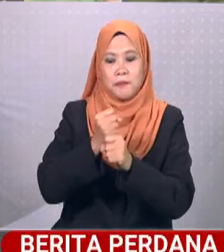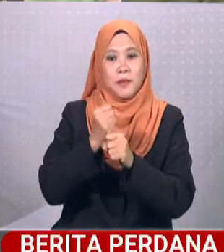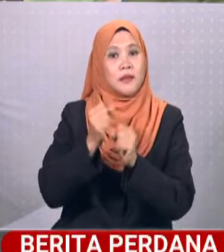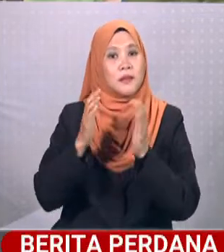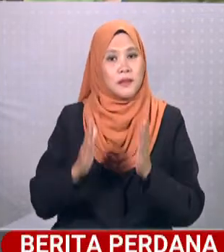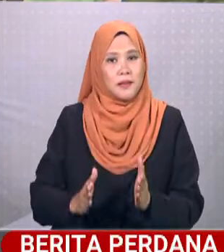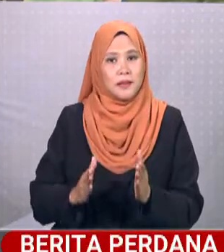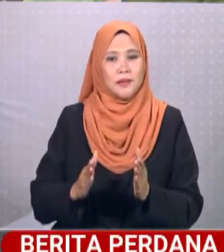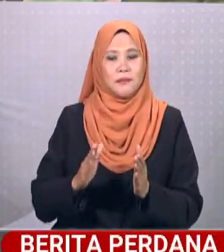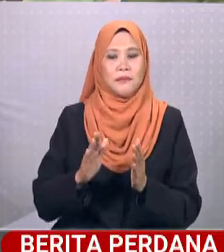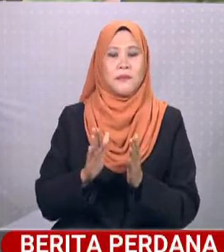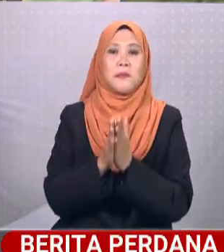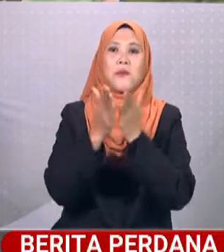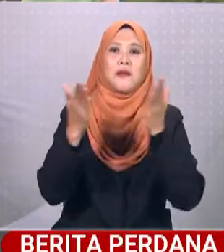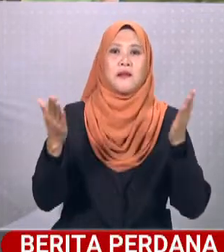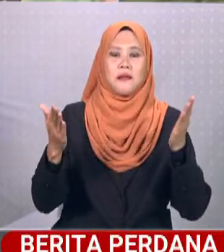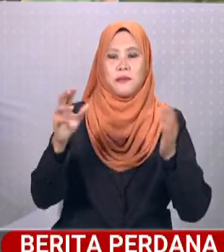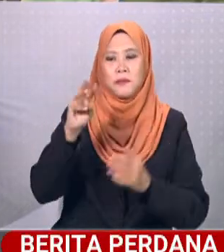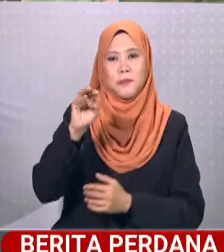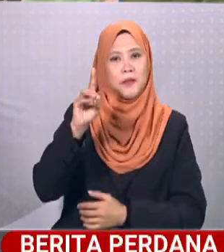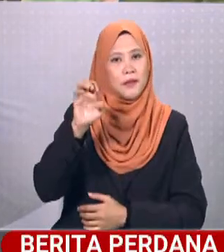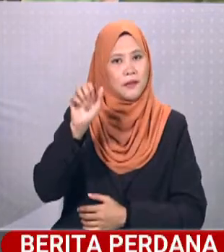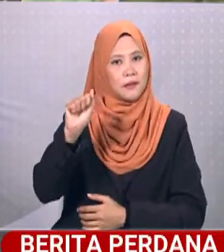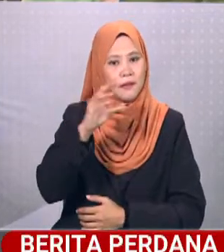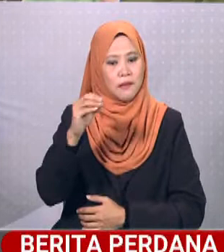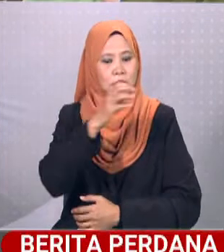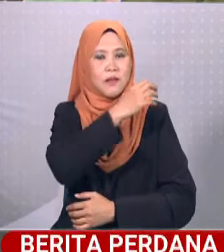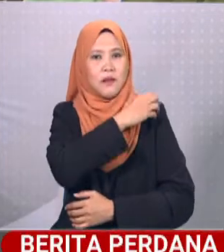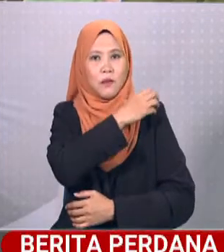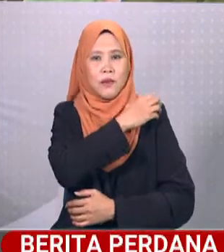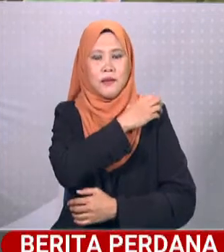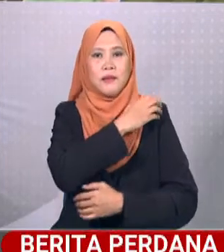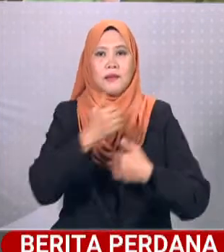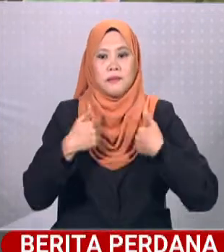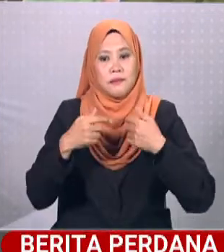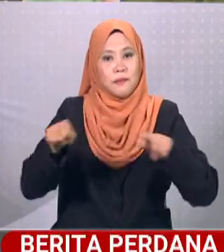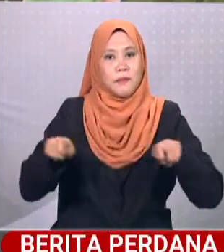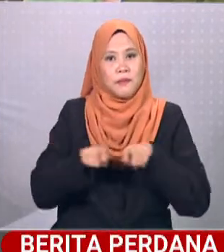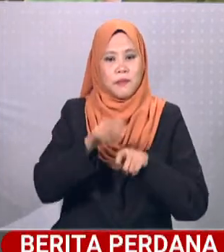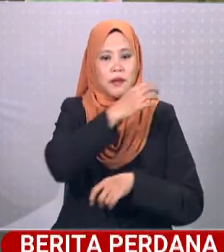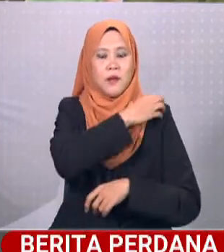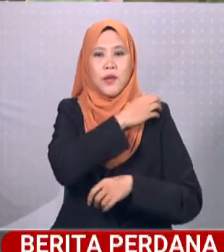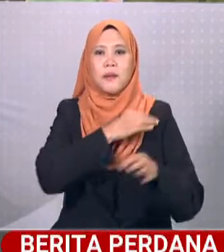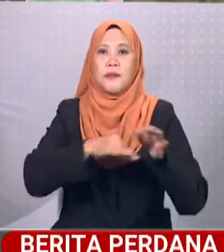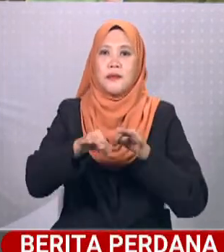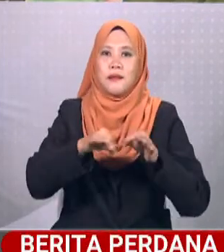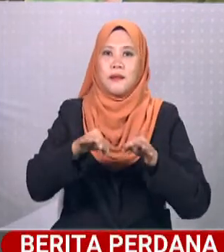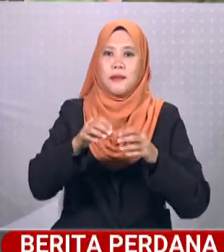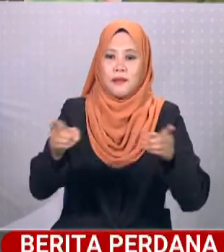petugas-petugas media dan juga pegawai-pegawai kita yang di lapangan sebagai contoh pegawai penerangan di